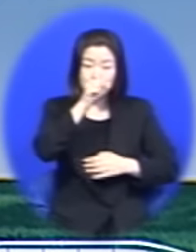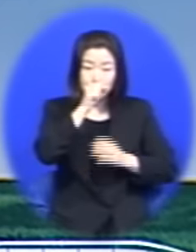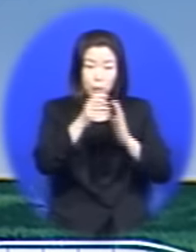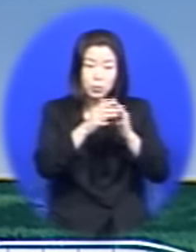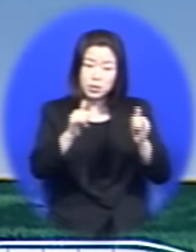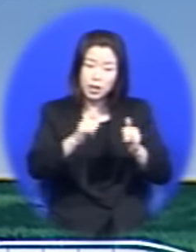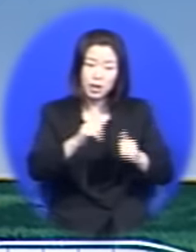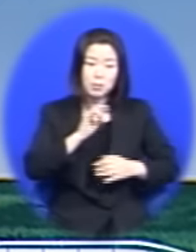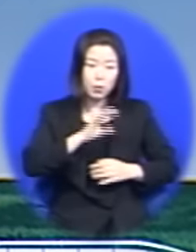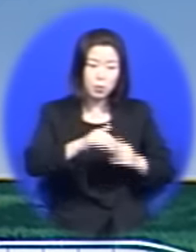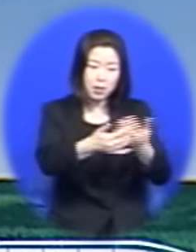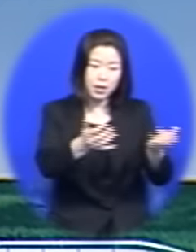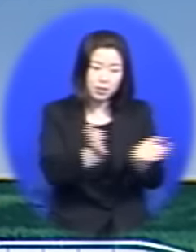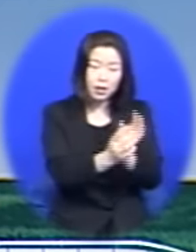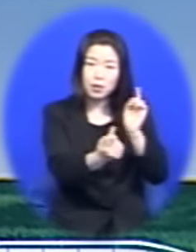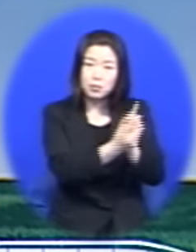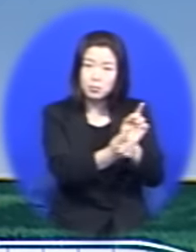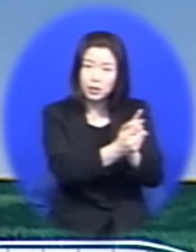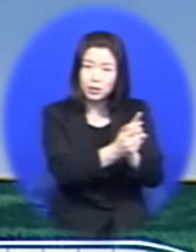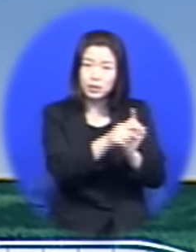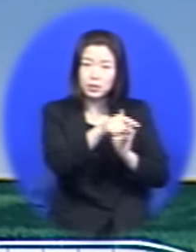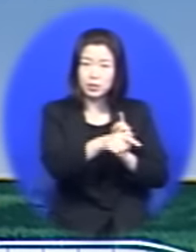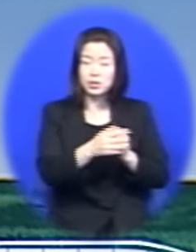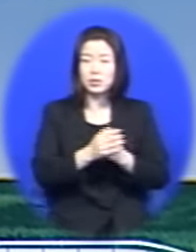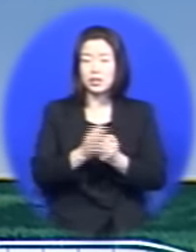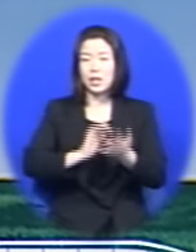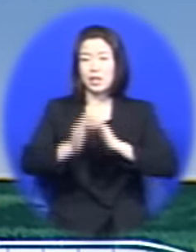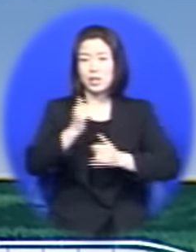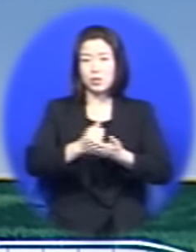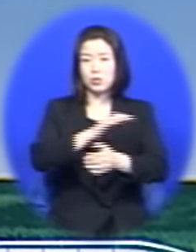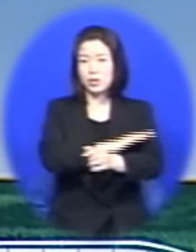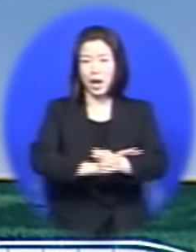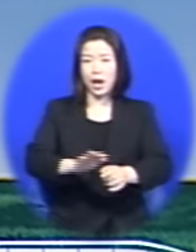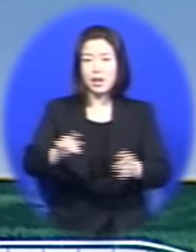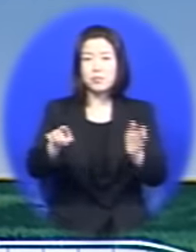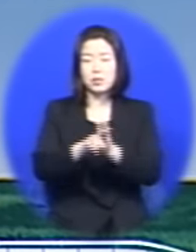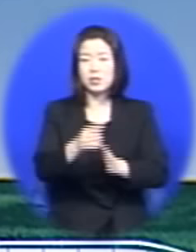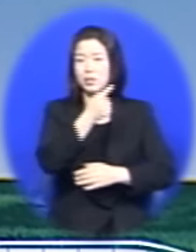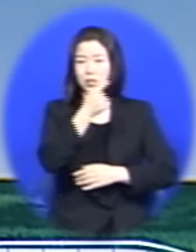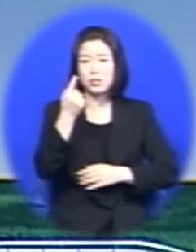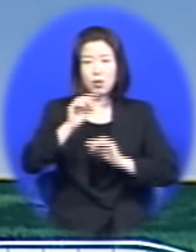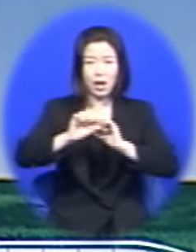사람하고만 만나는 것은 예수를 잘 믿는 증거 아닙니다.